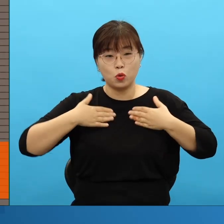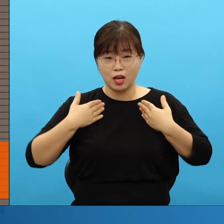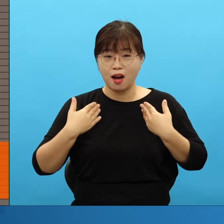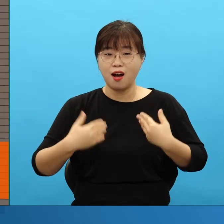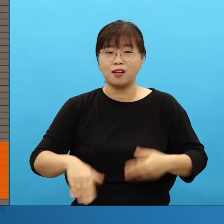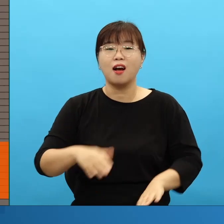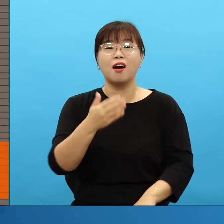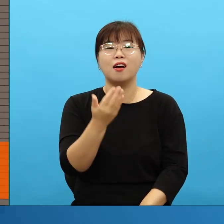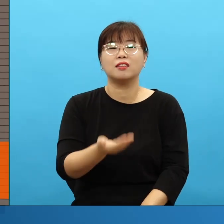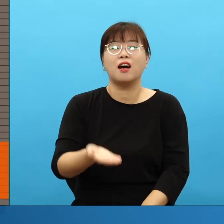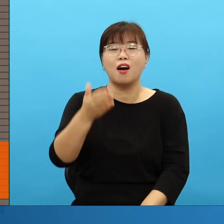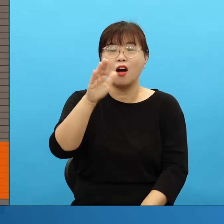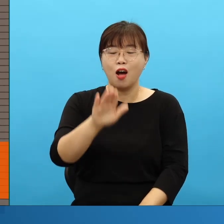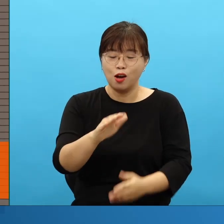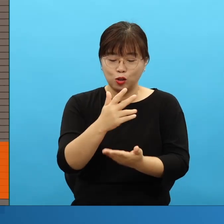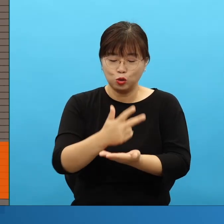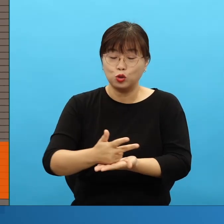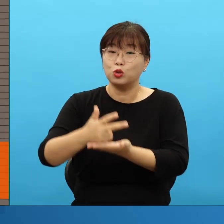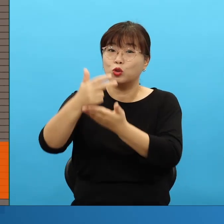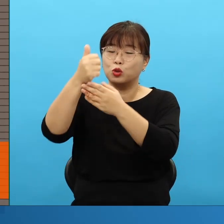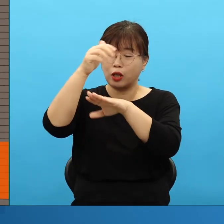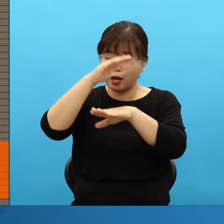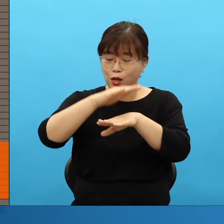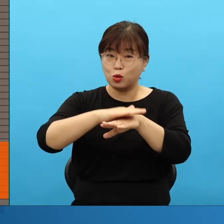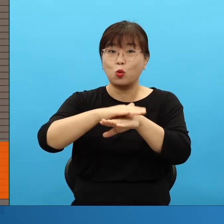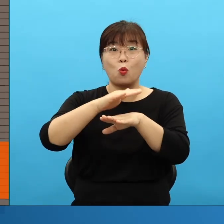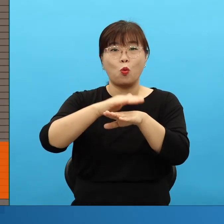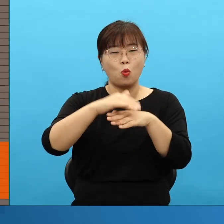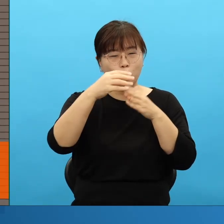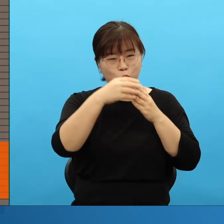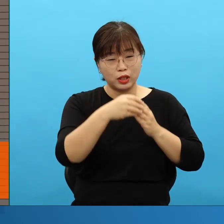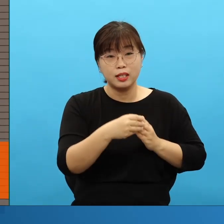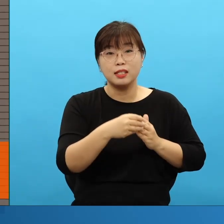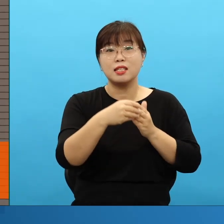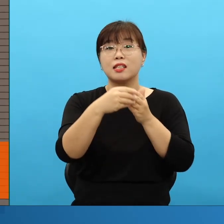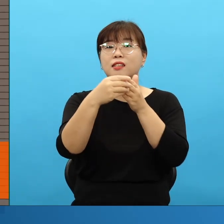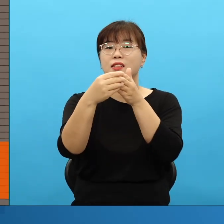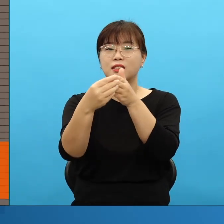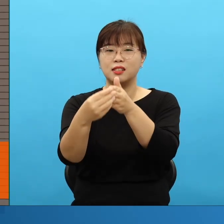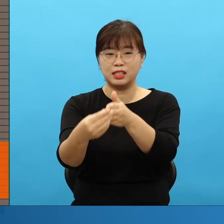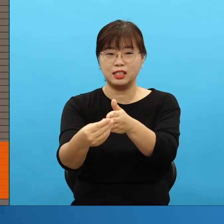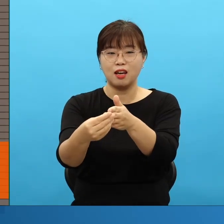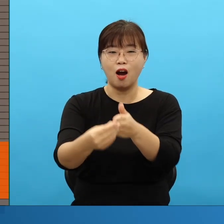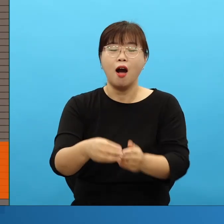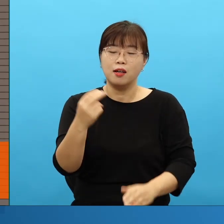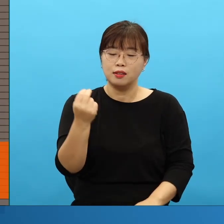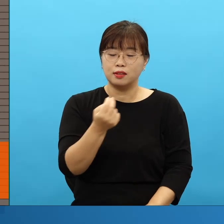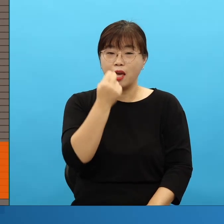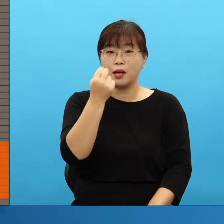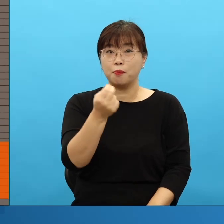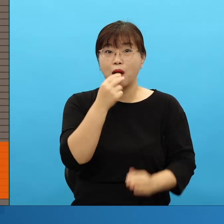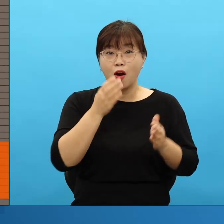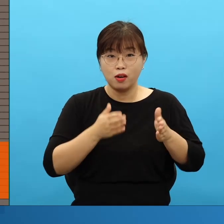미련하고 약하나 주의 손에 이끌리어